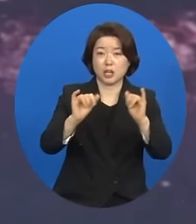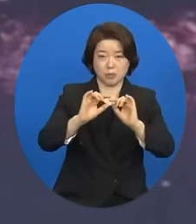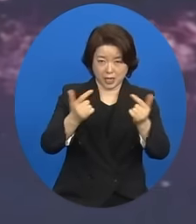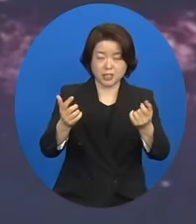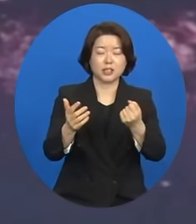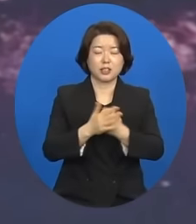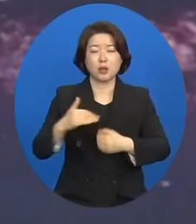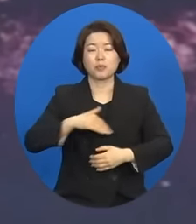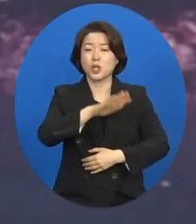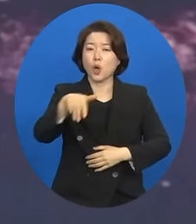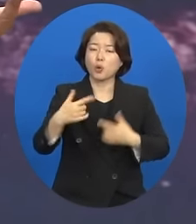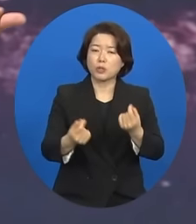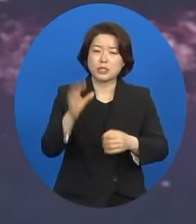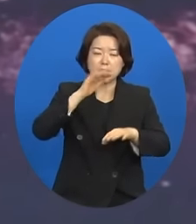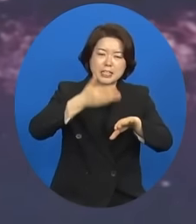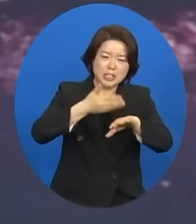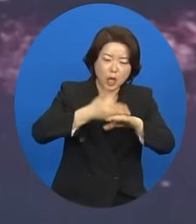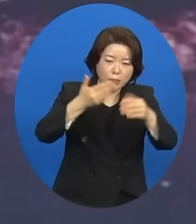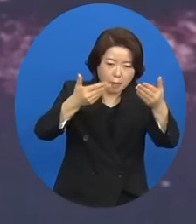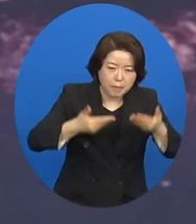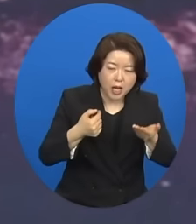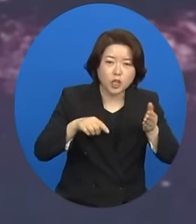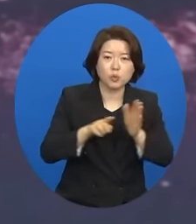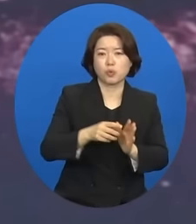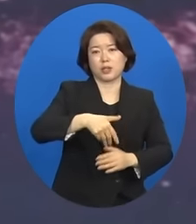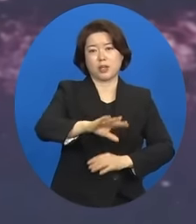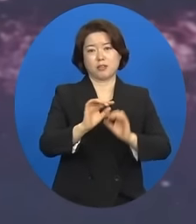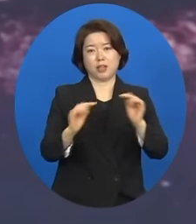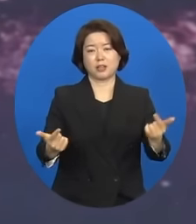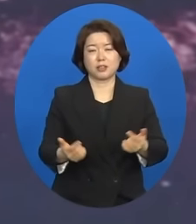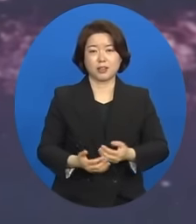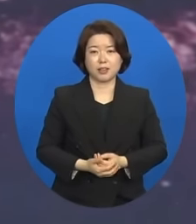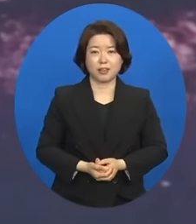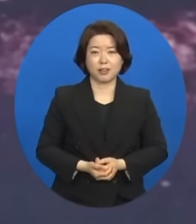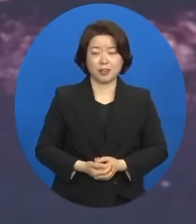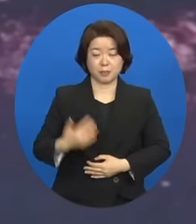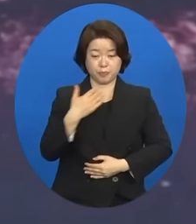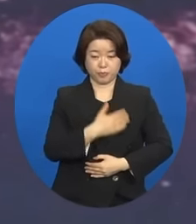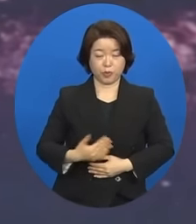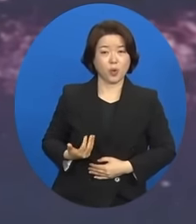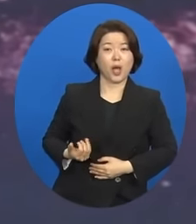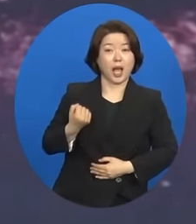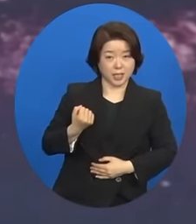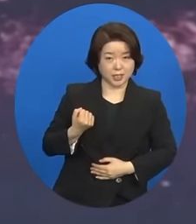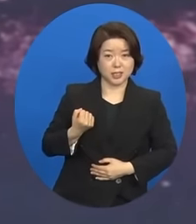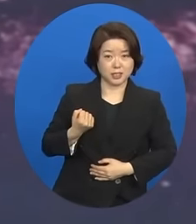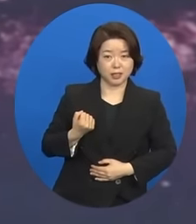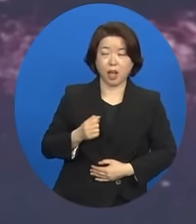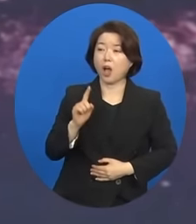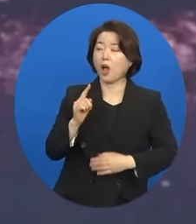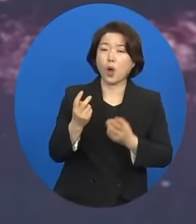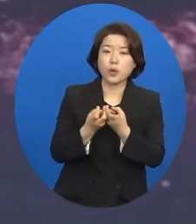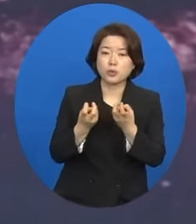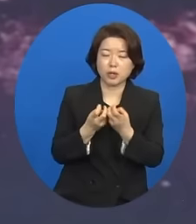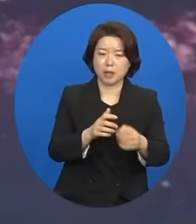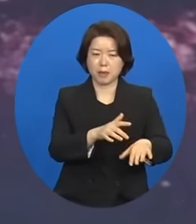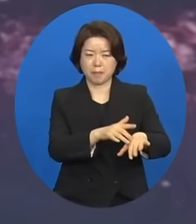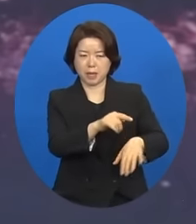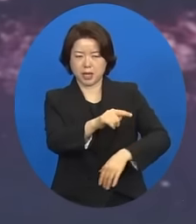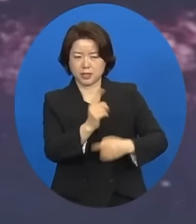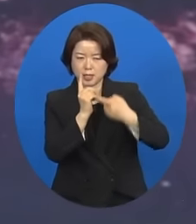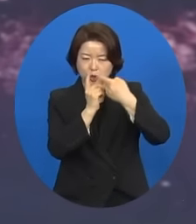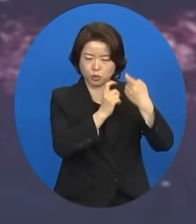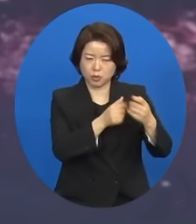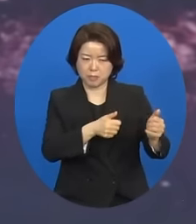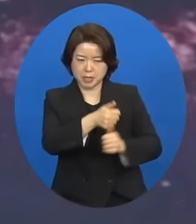때문에처럼 받기 위해 가는 건 아닙니다 그러나 면서도 어떻게 하면 마귀의 그 유혹을